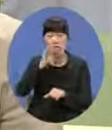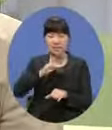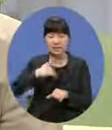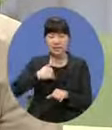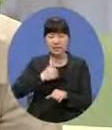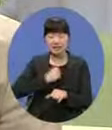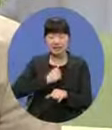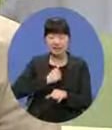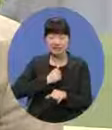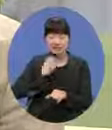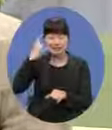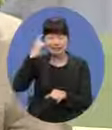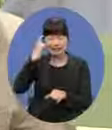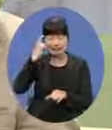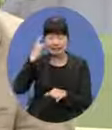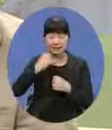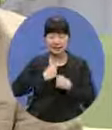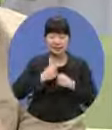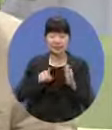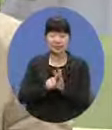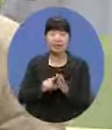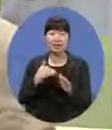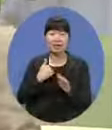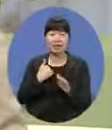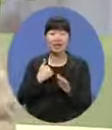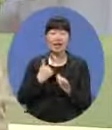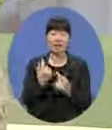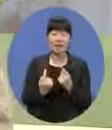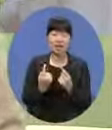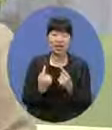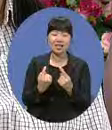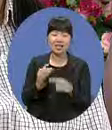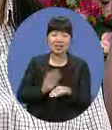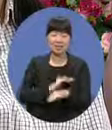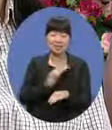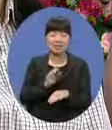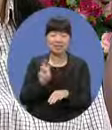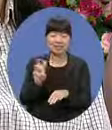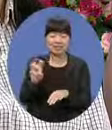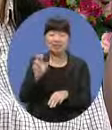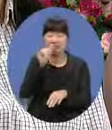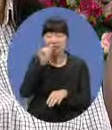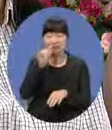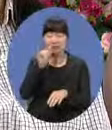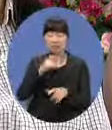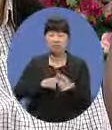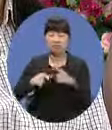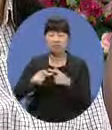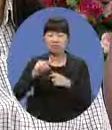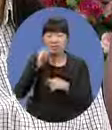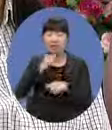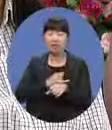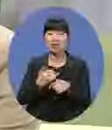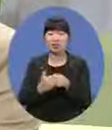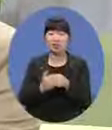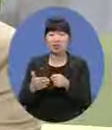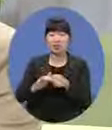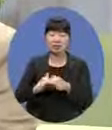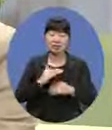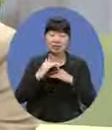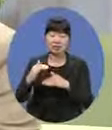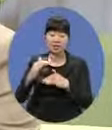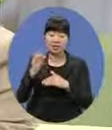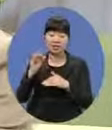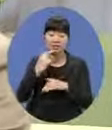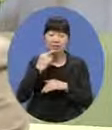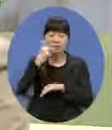어떤 자존감을 지키기 위해서 괜 내 앞에 30명이나 있어 내 안에 뭐 이런 얘기를 하는 건데 그 순간에 그 과정 부분은 인정해 주지 않고